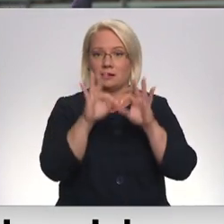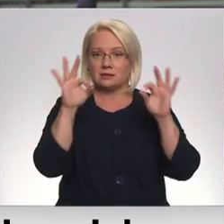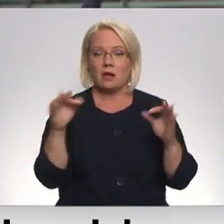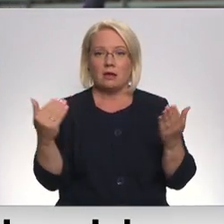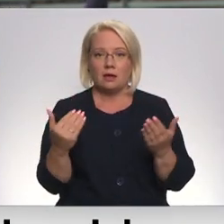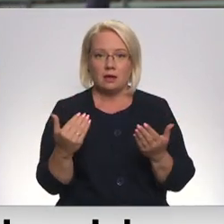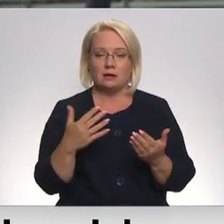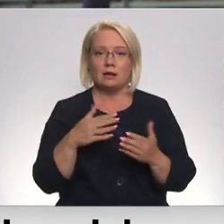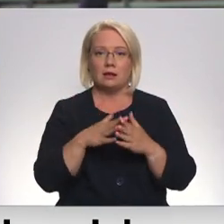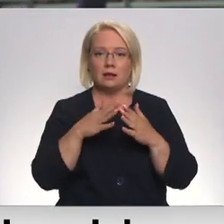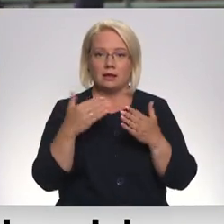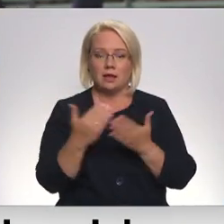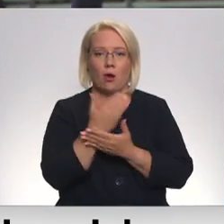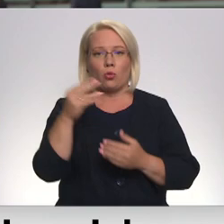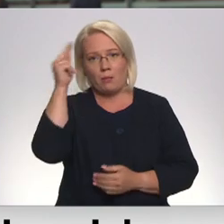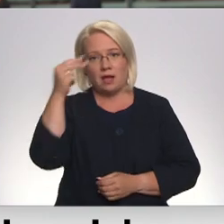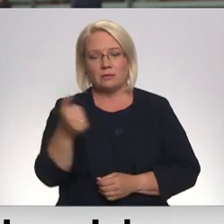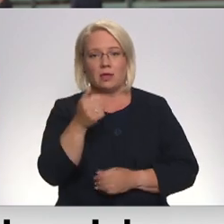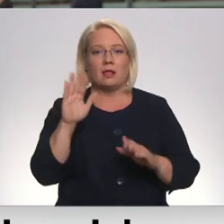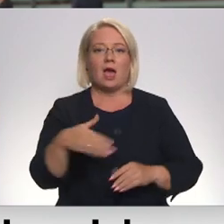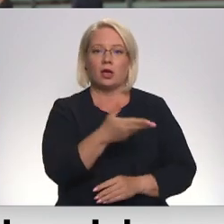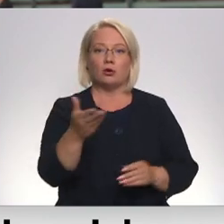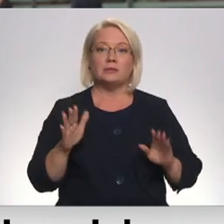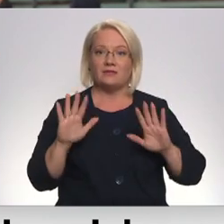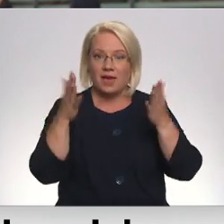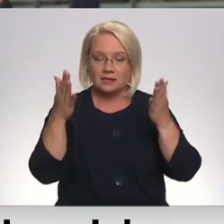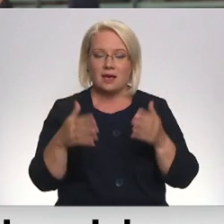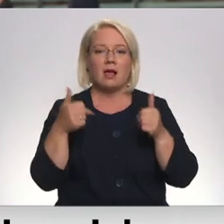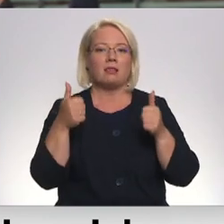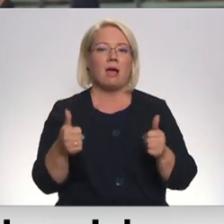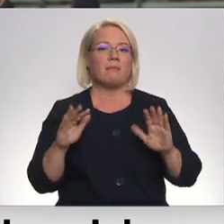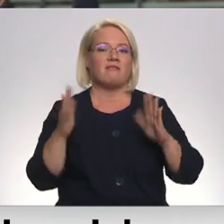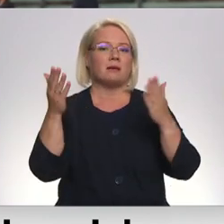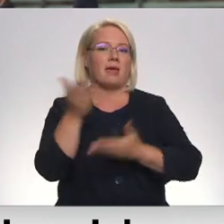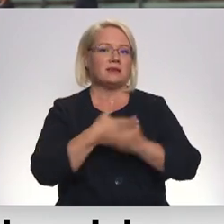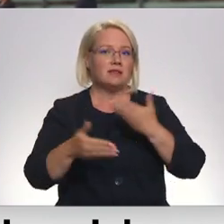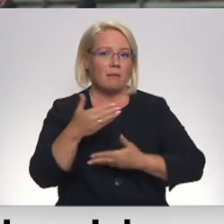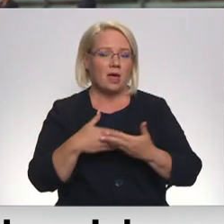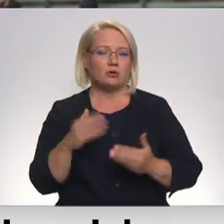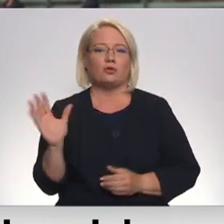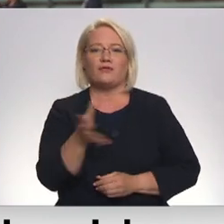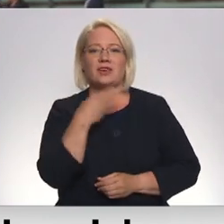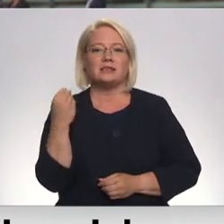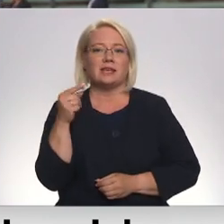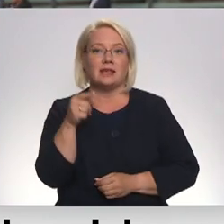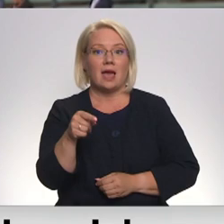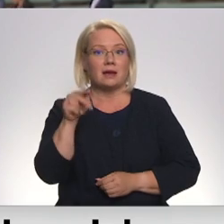savu kārtējo mācību gadu. Lai jums veicās, lai jums labi iet eksāmenos un visiem tiem,